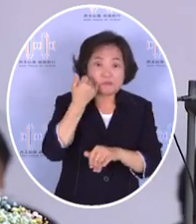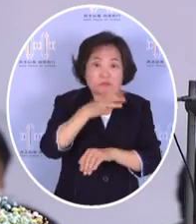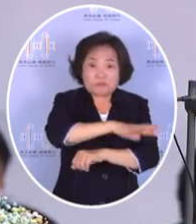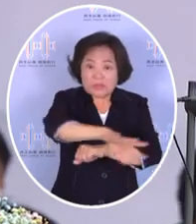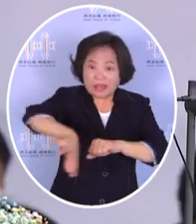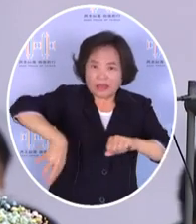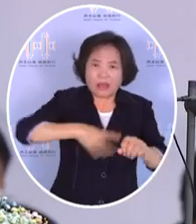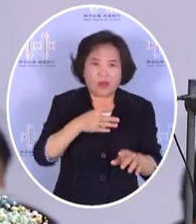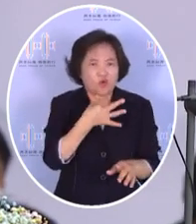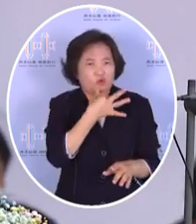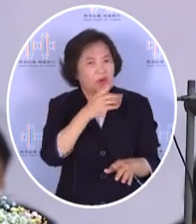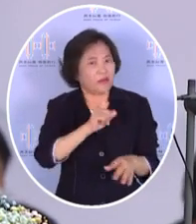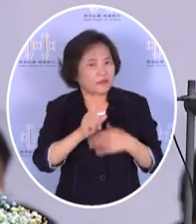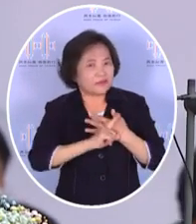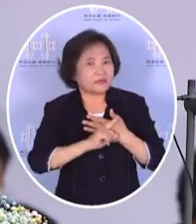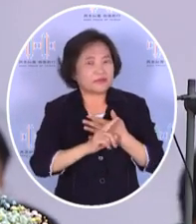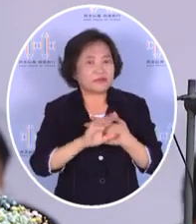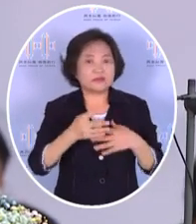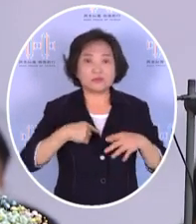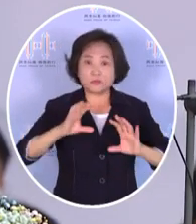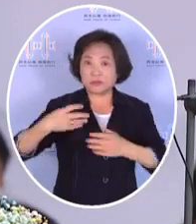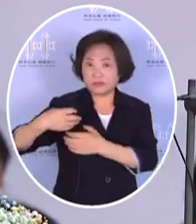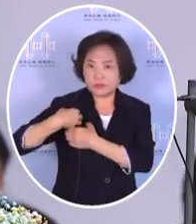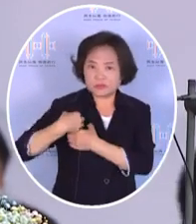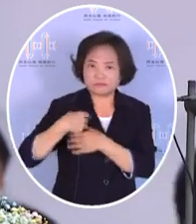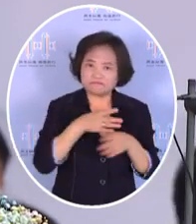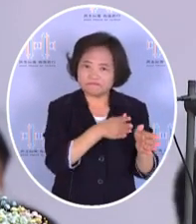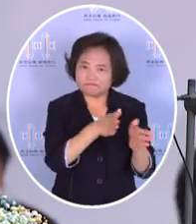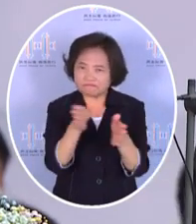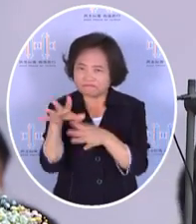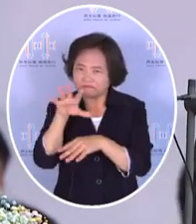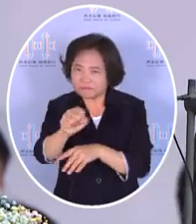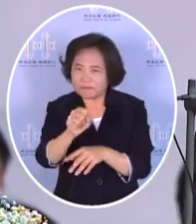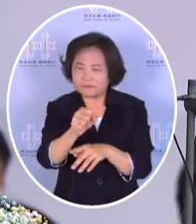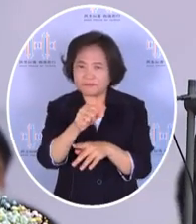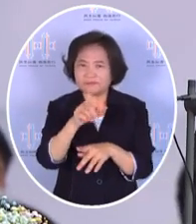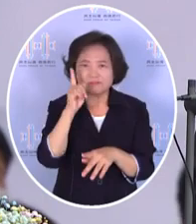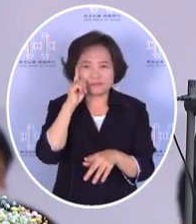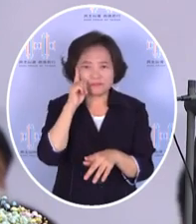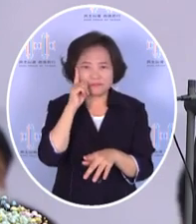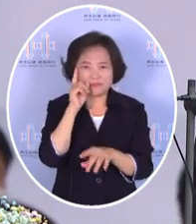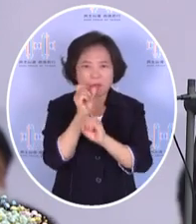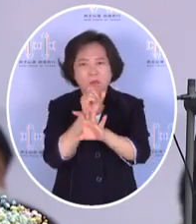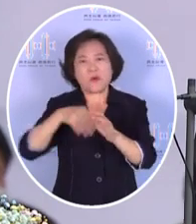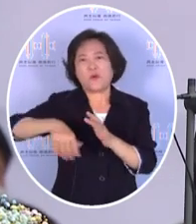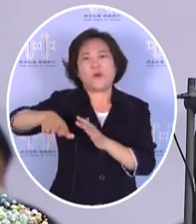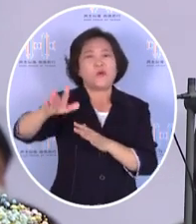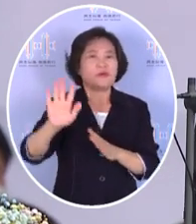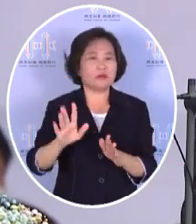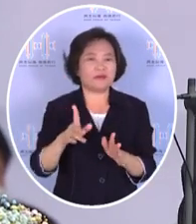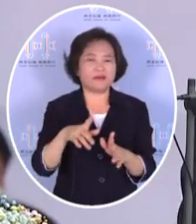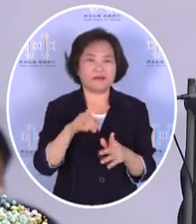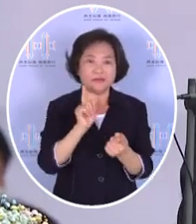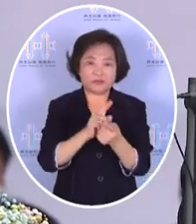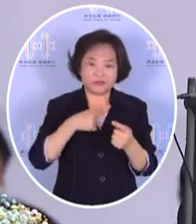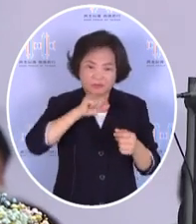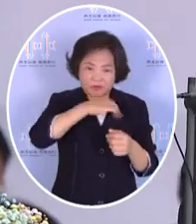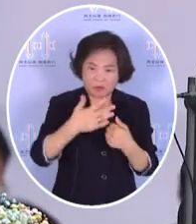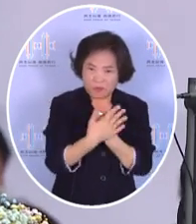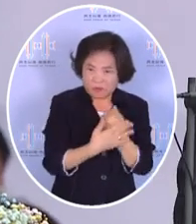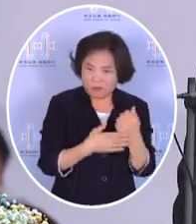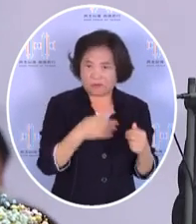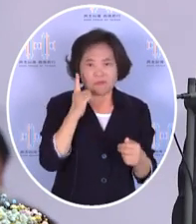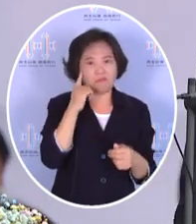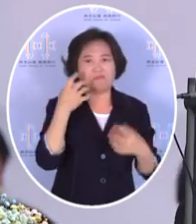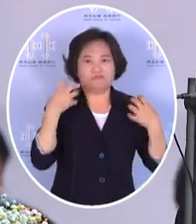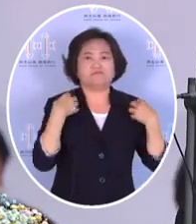张，但是我们的国军都能够及时掌握和应应，达成防卫固守的